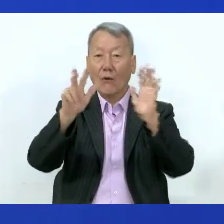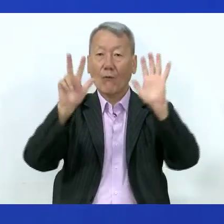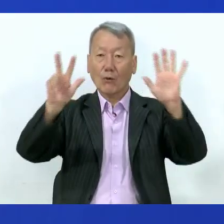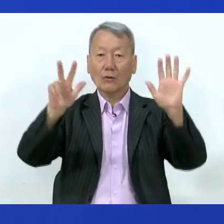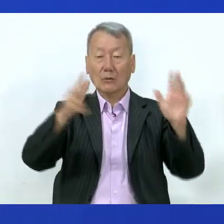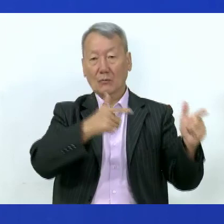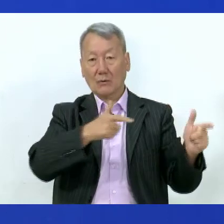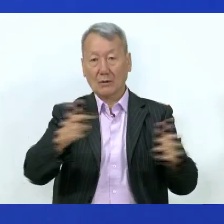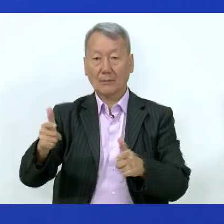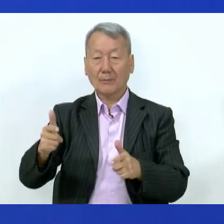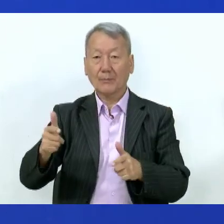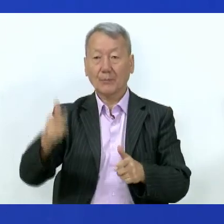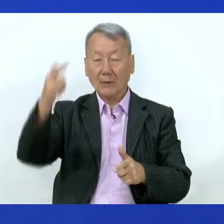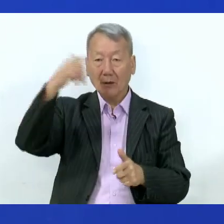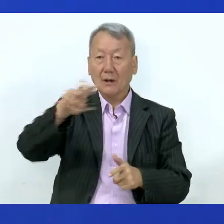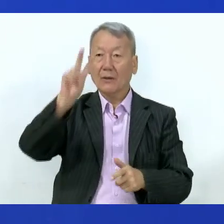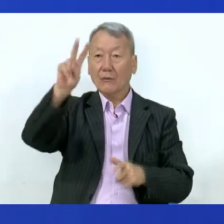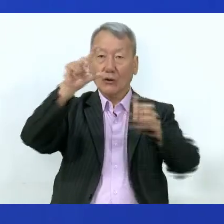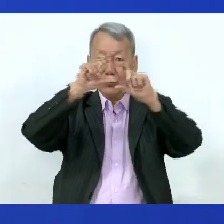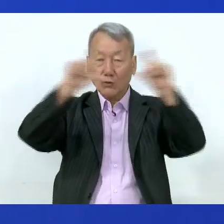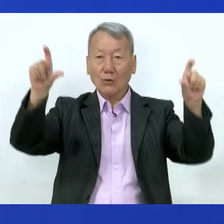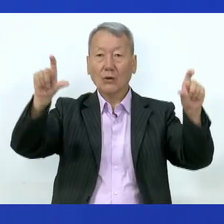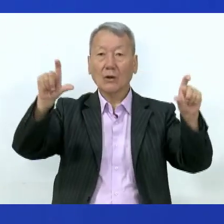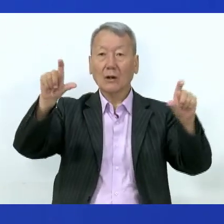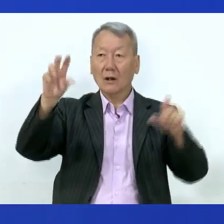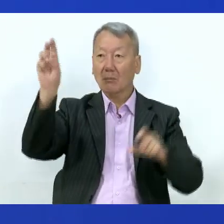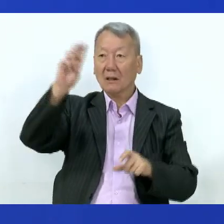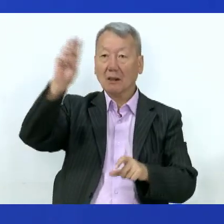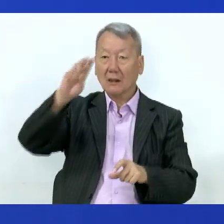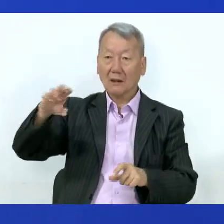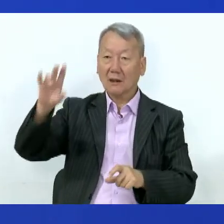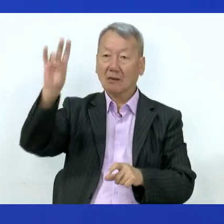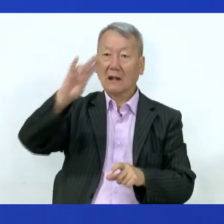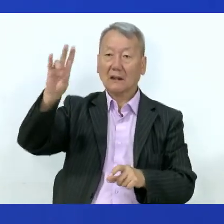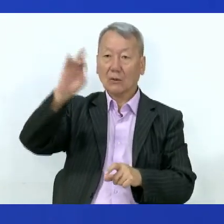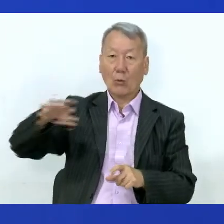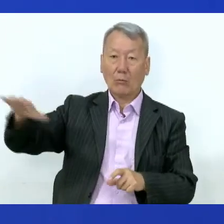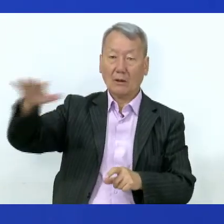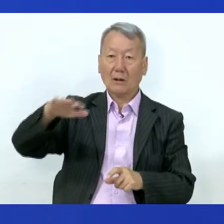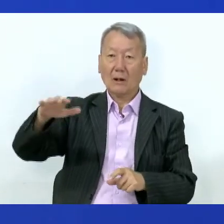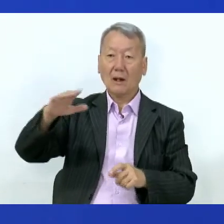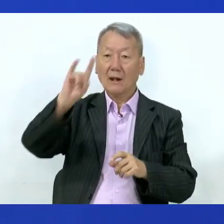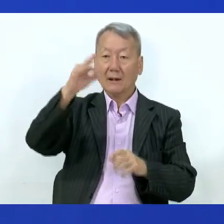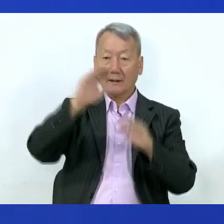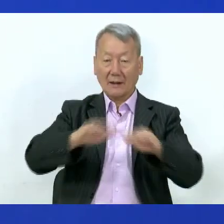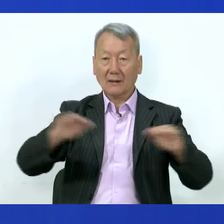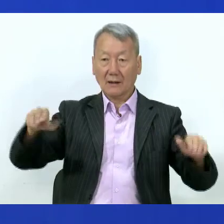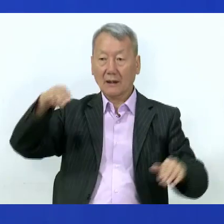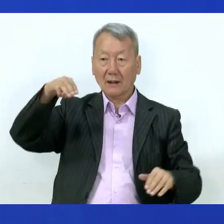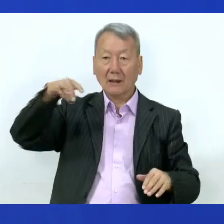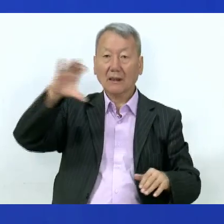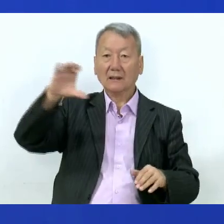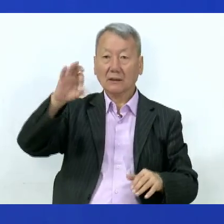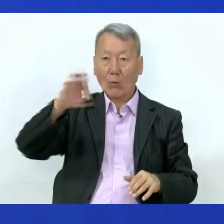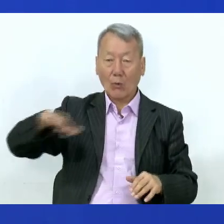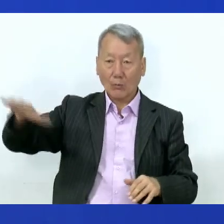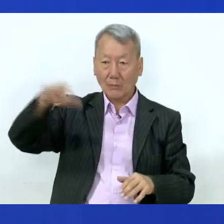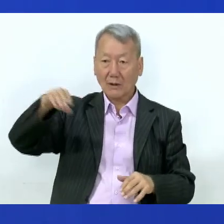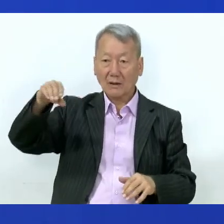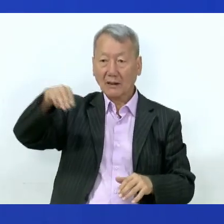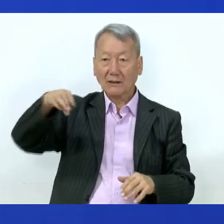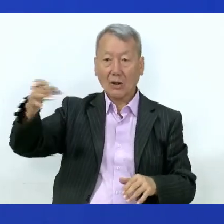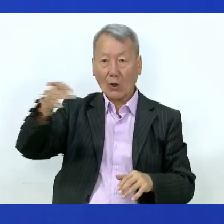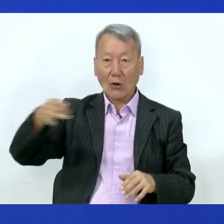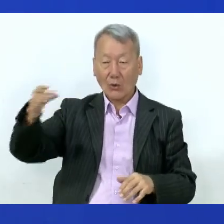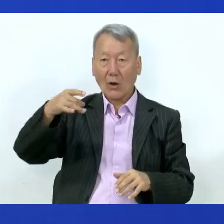объектов. Две школы в Баткенской и Нарынской областях. Детсад Талабадской области, Талабадской области,